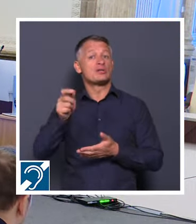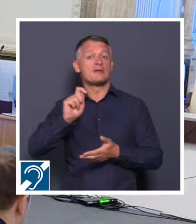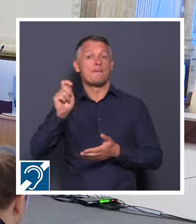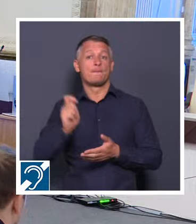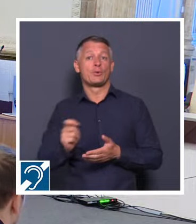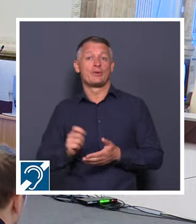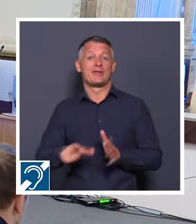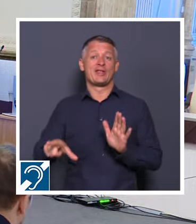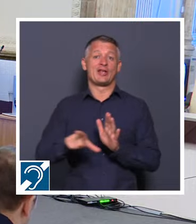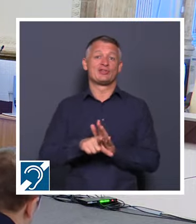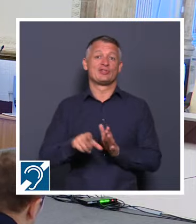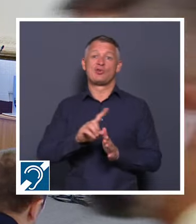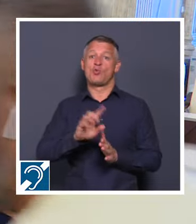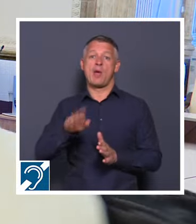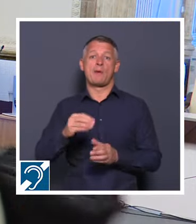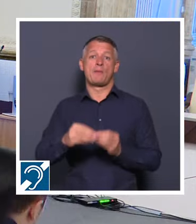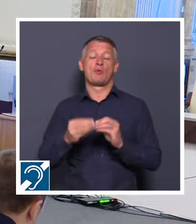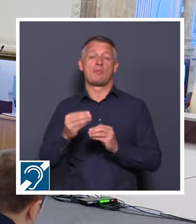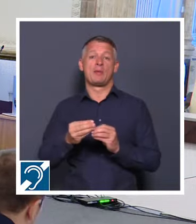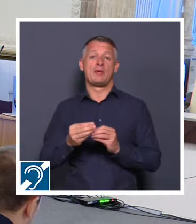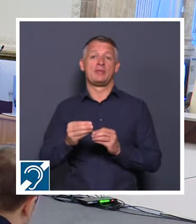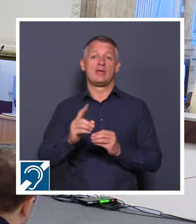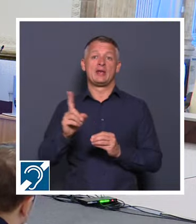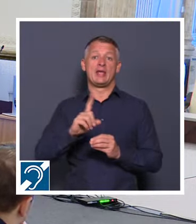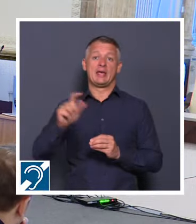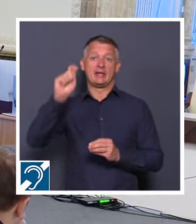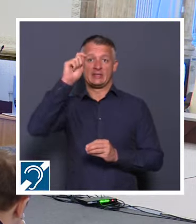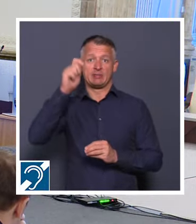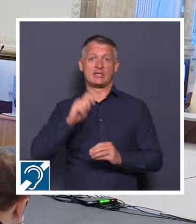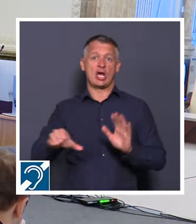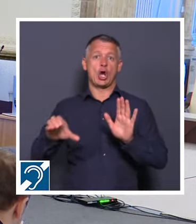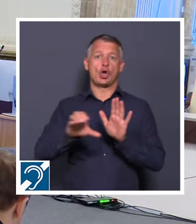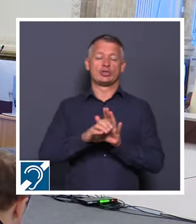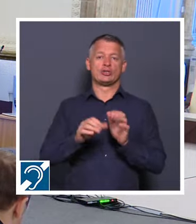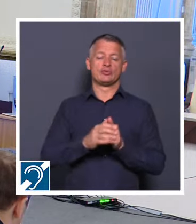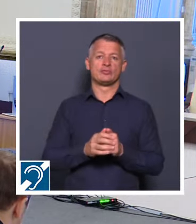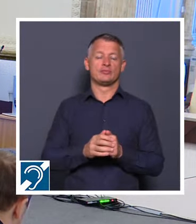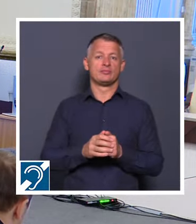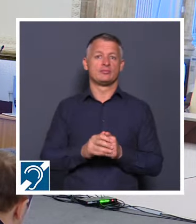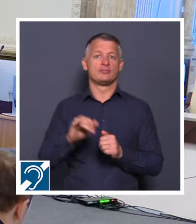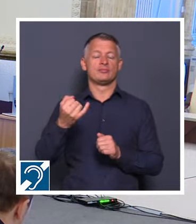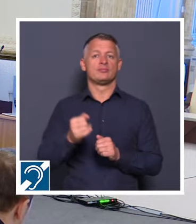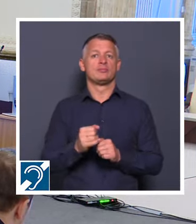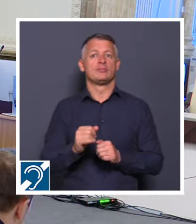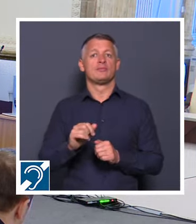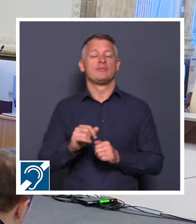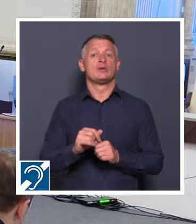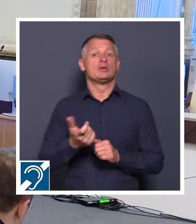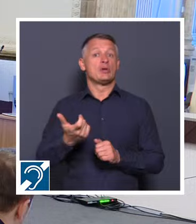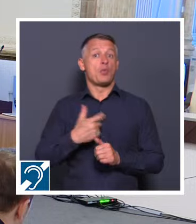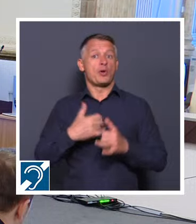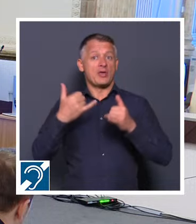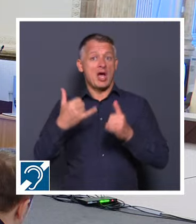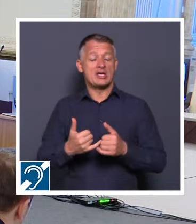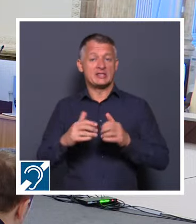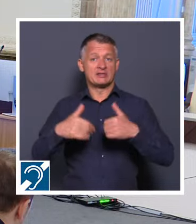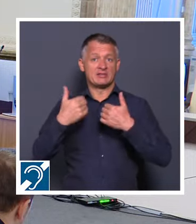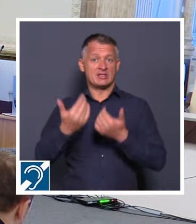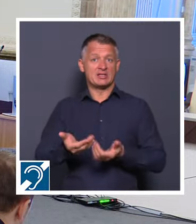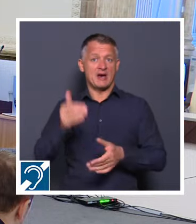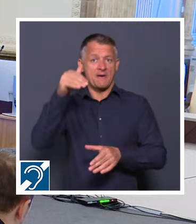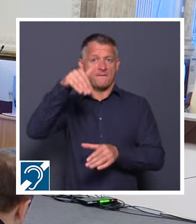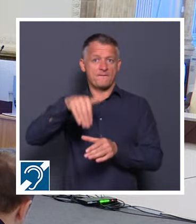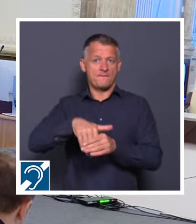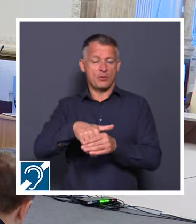aibă vicii de neconstituționalitate. Cu toate acestea, actuala majoritate este decisă ca astăzi să dea și vot final